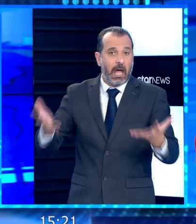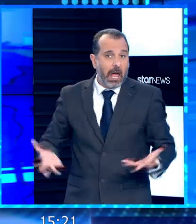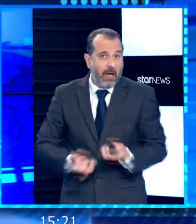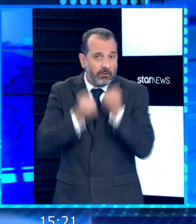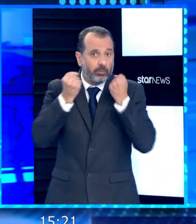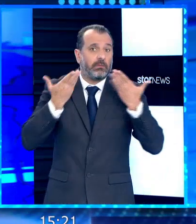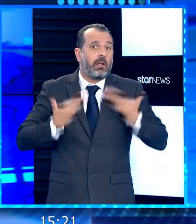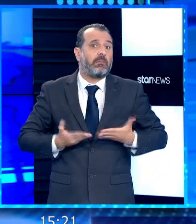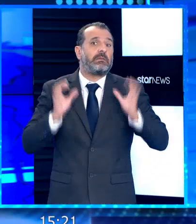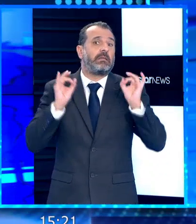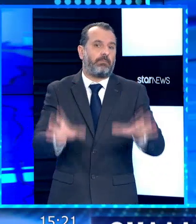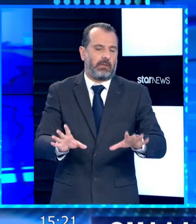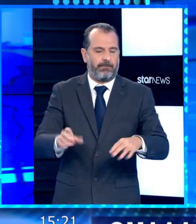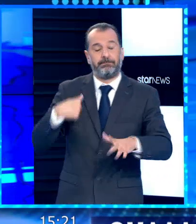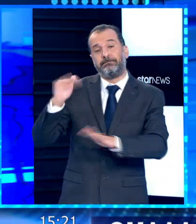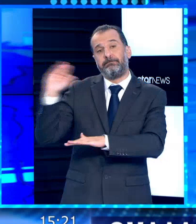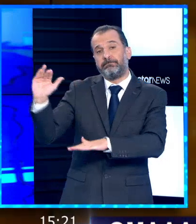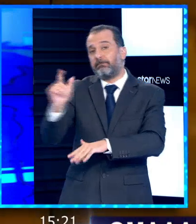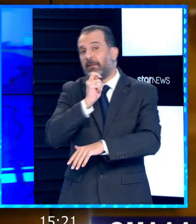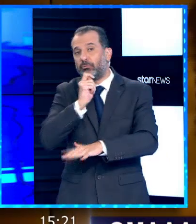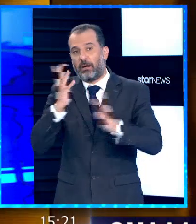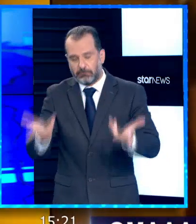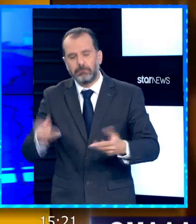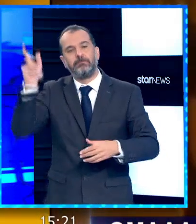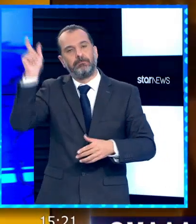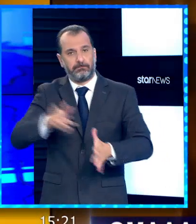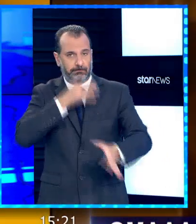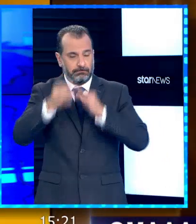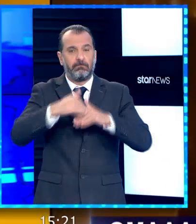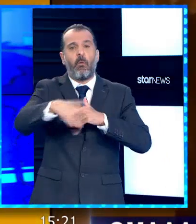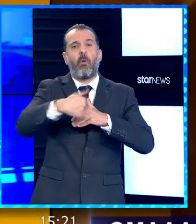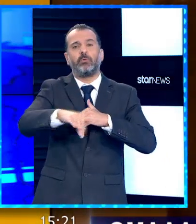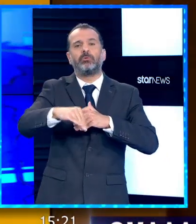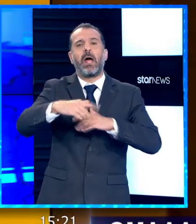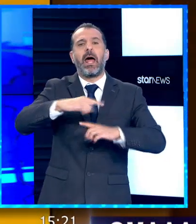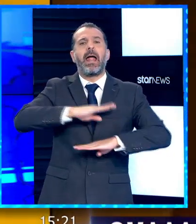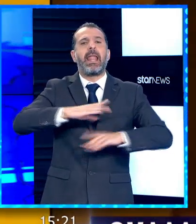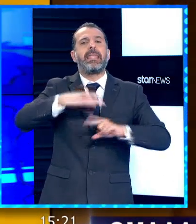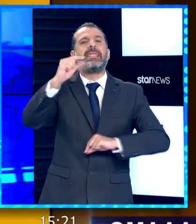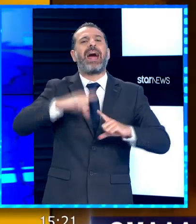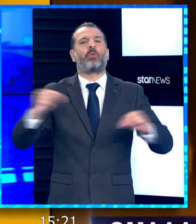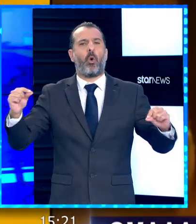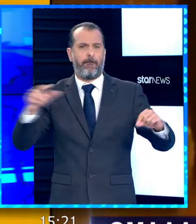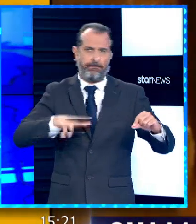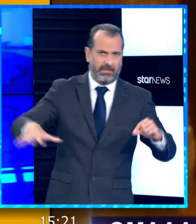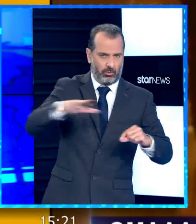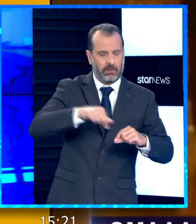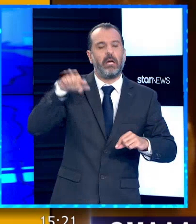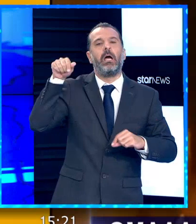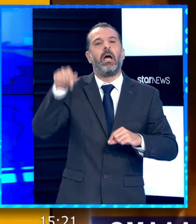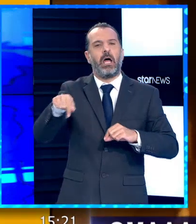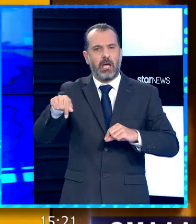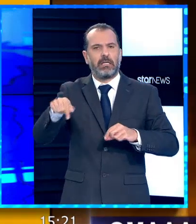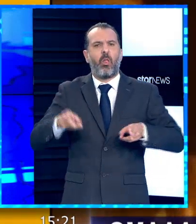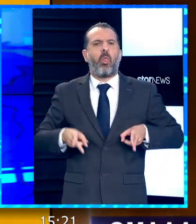Μπούσιος. Παναγιώτη, τι έγινε? Καλό μεσημέρι, Ράνια. Λοιπόν, γύρω στα μεσάνυχτα στη λεωφόρο ΝΑΤΟ στον Ασπρόπυργο, στο ύψος της οδού Γενοκτονίας, περίπου 30 άτομα βγήκαν στον